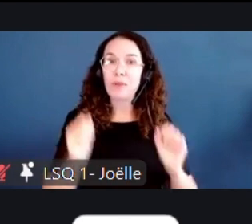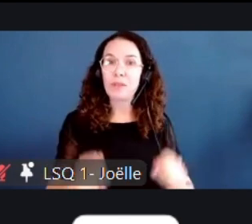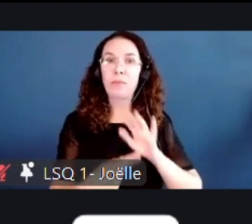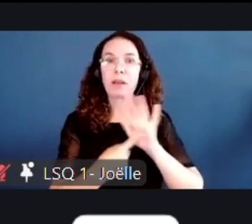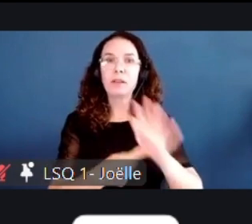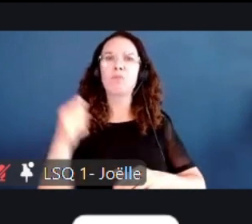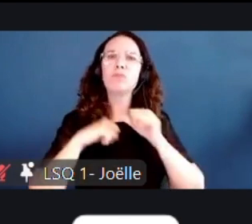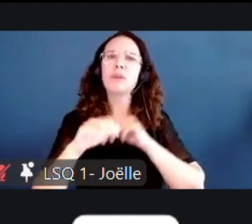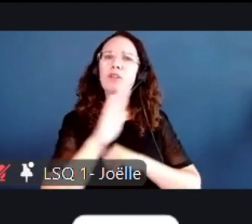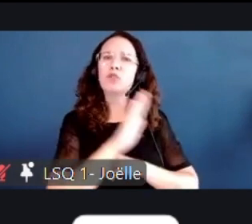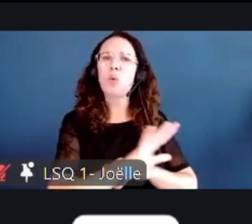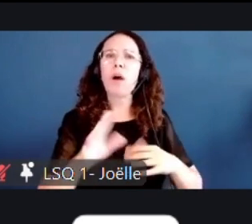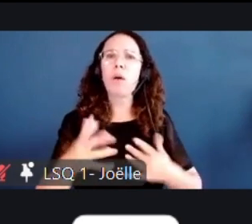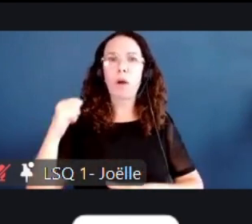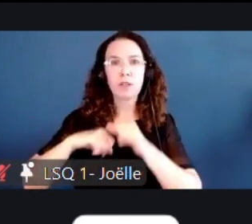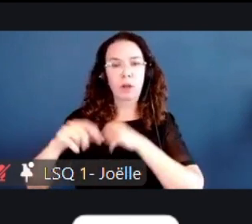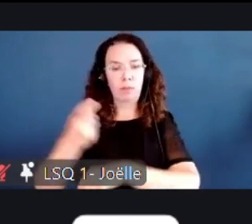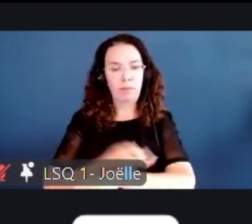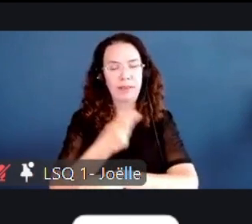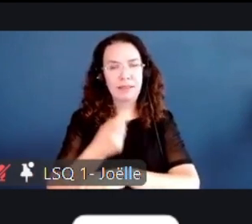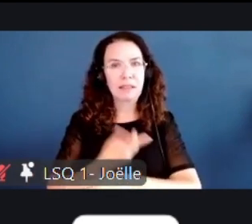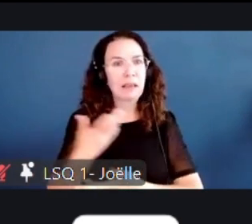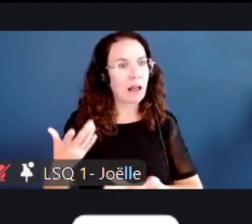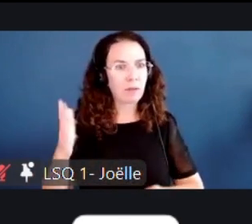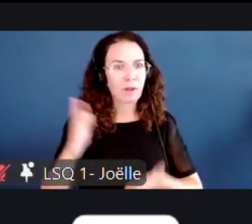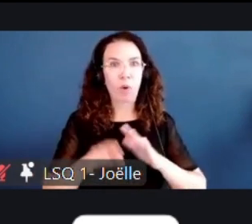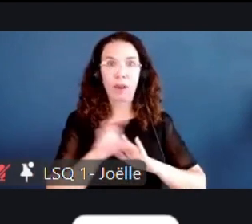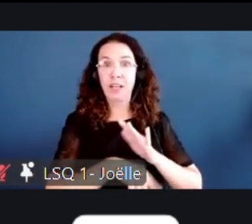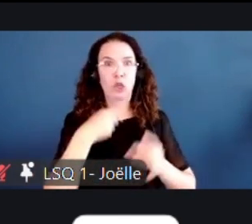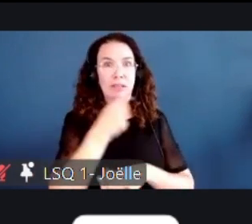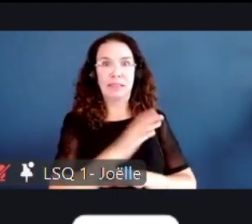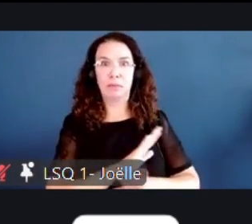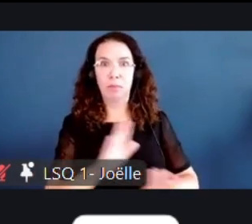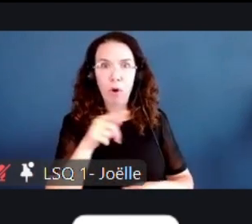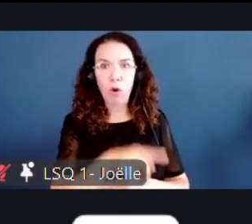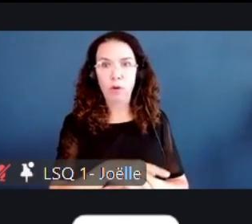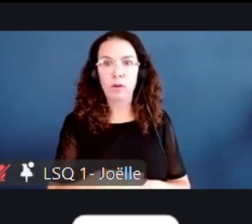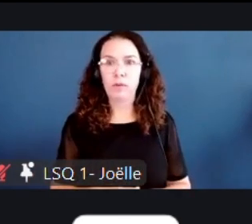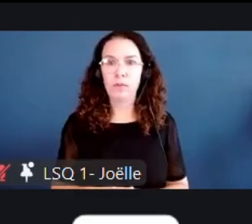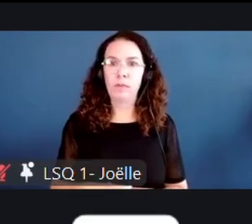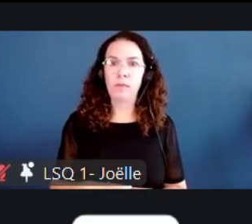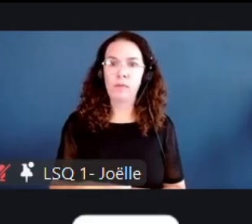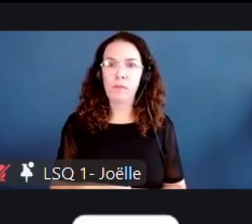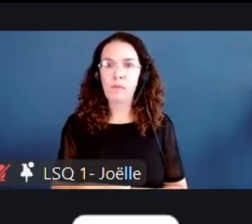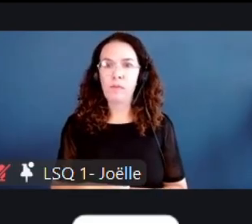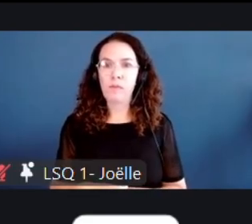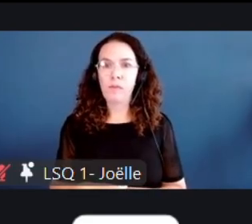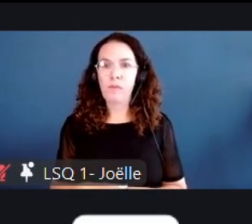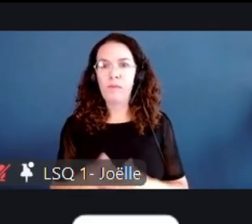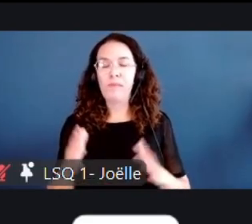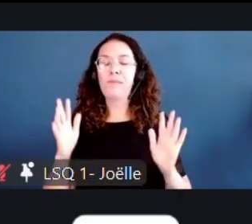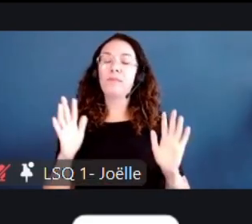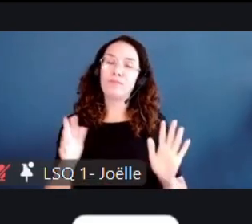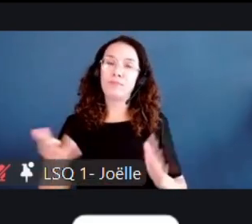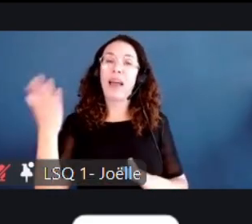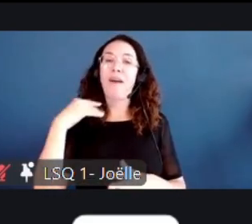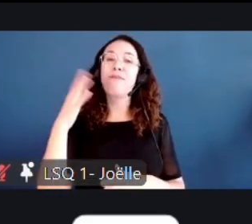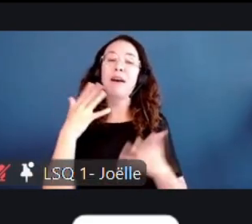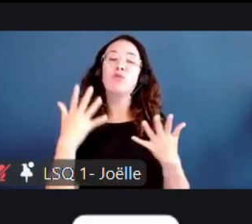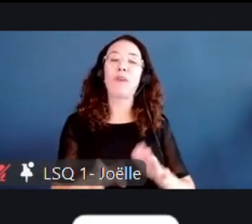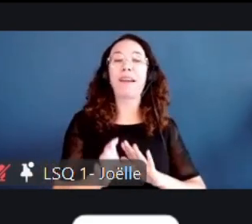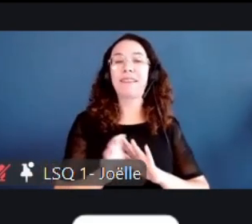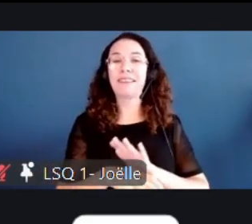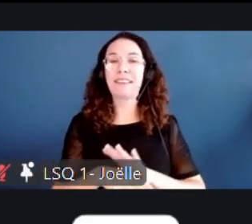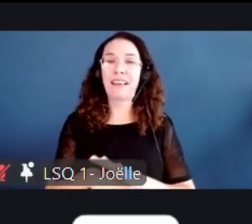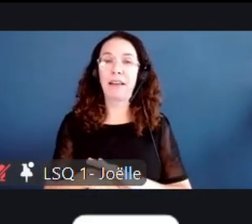exemple, leur historique médical leur est parfois caché. En fait, l'approche dominante était de cacher et de,